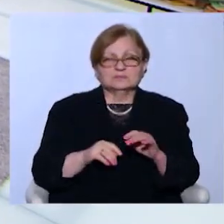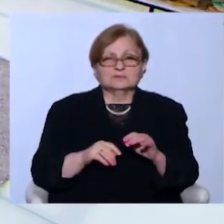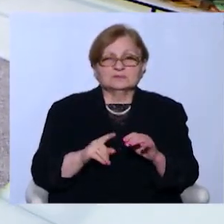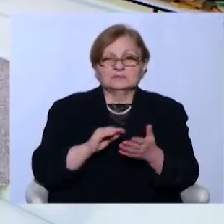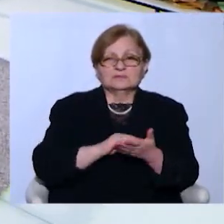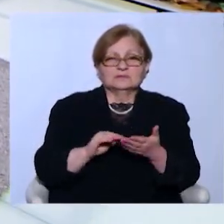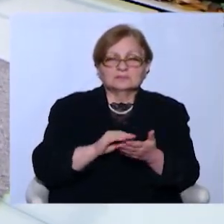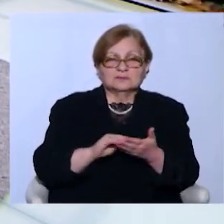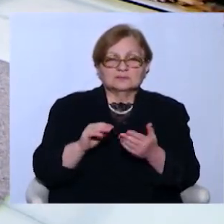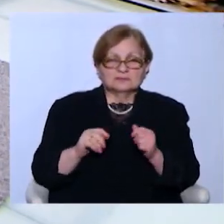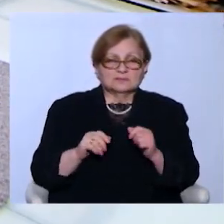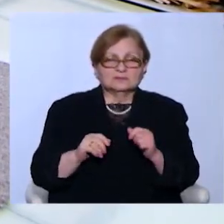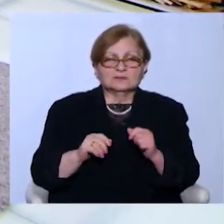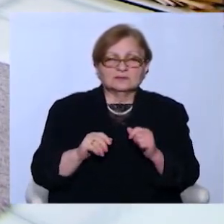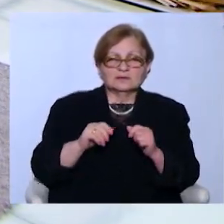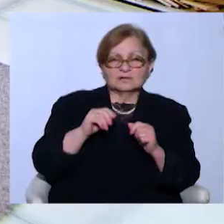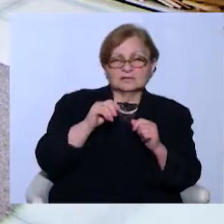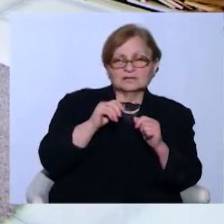დავწეროთ რამდენიმე მაჩვენებლიანი ფუნქცია,